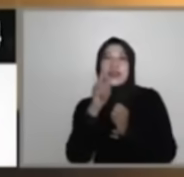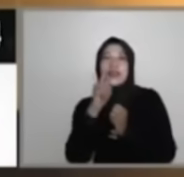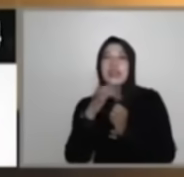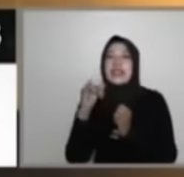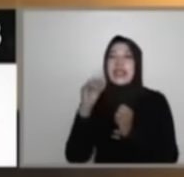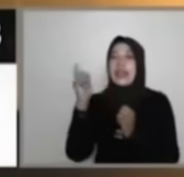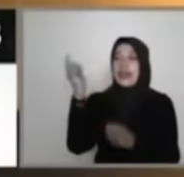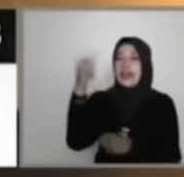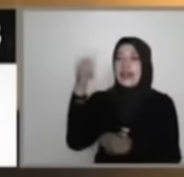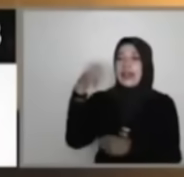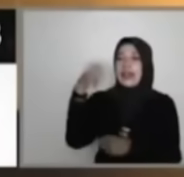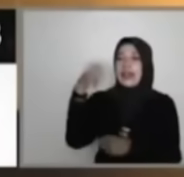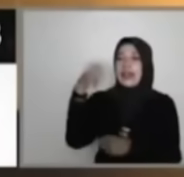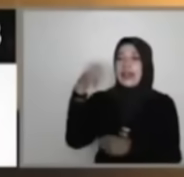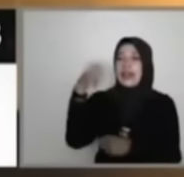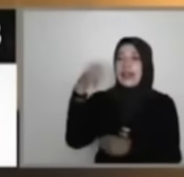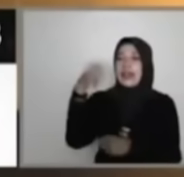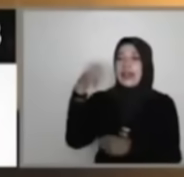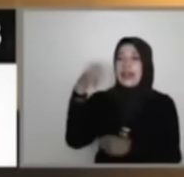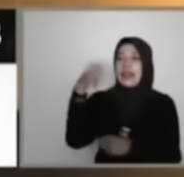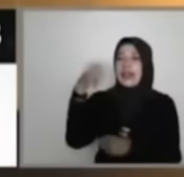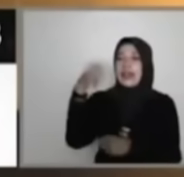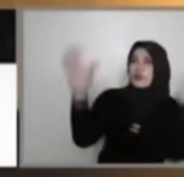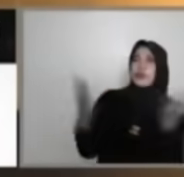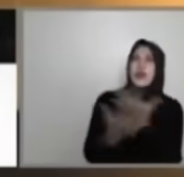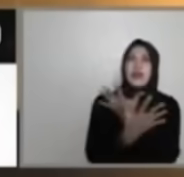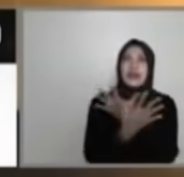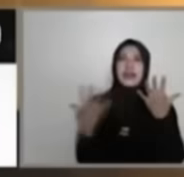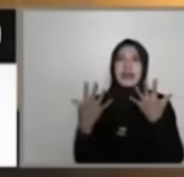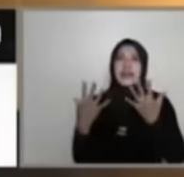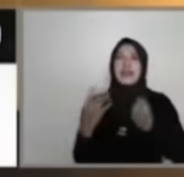Dianya hari ini milik semua rakyat Indonesia.